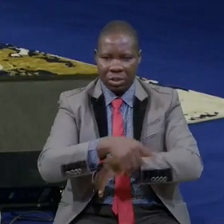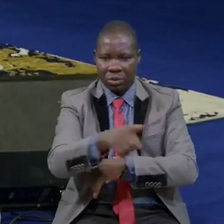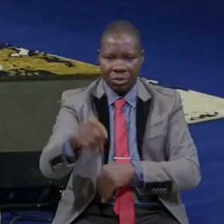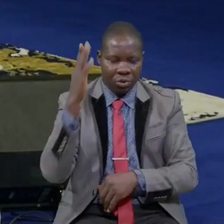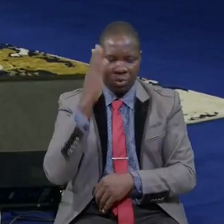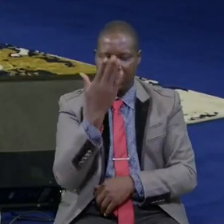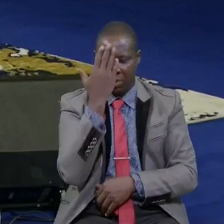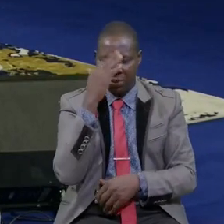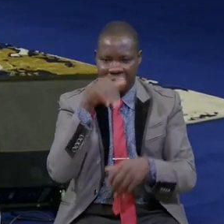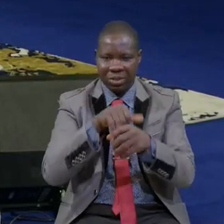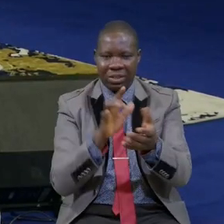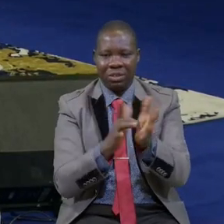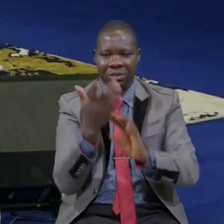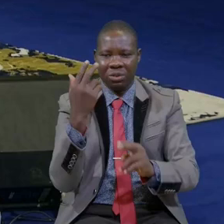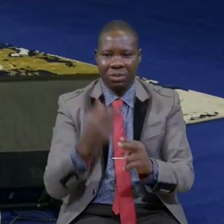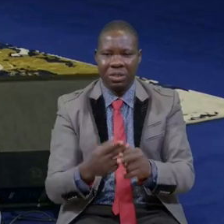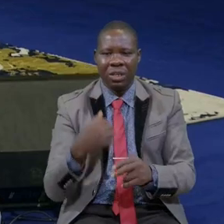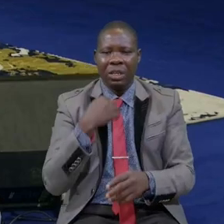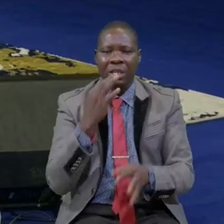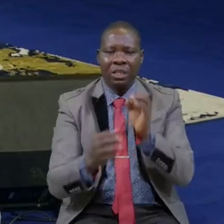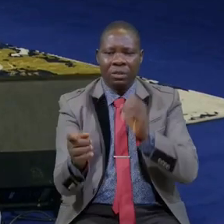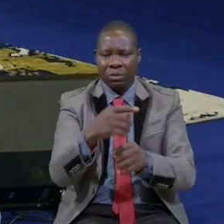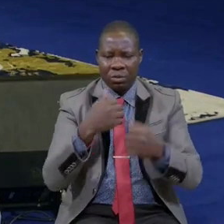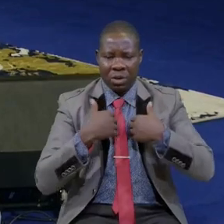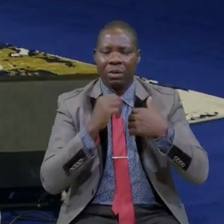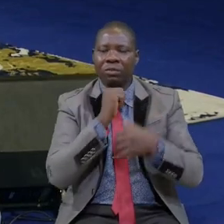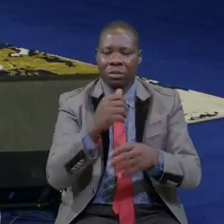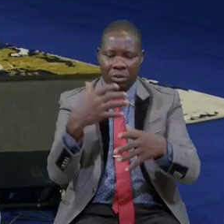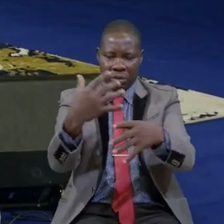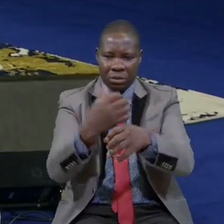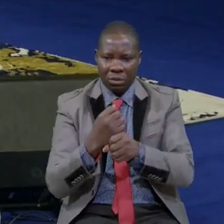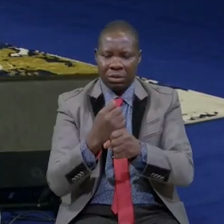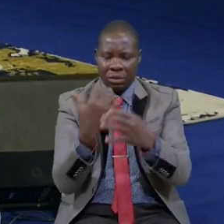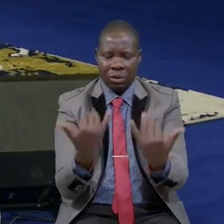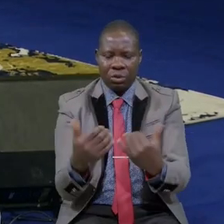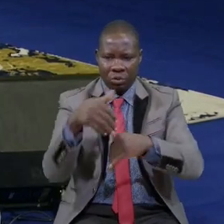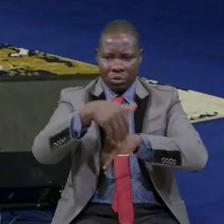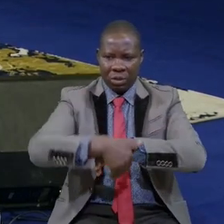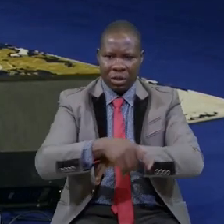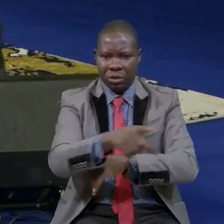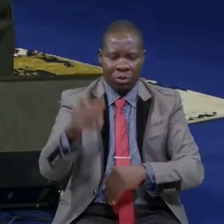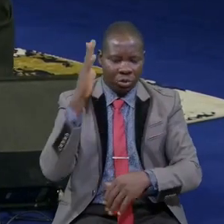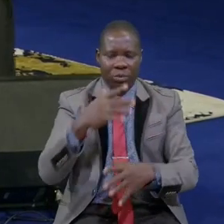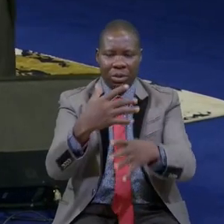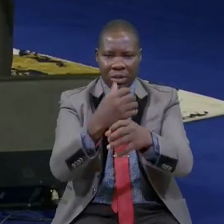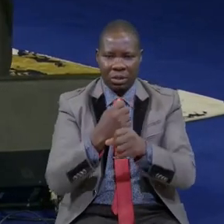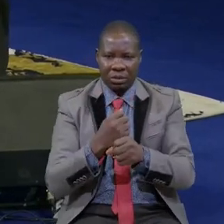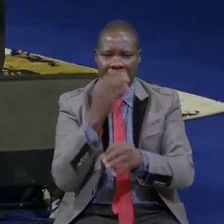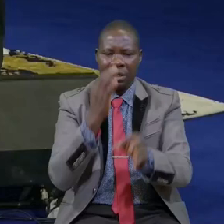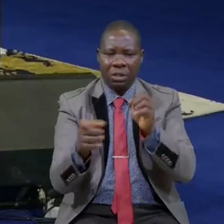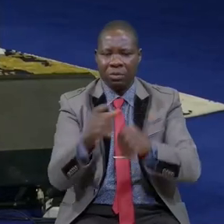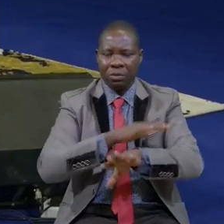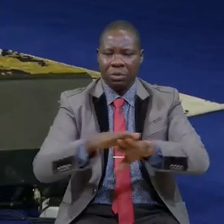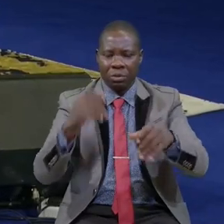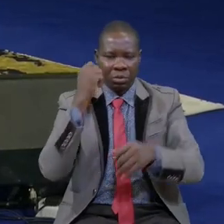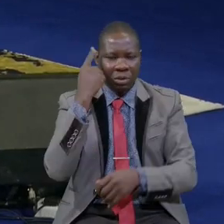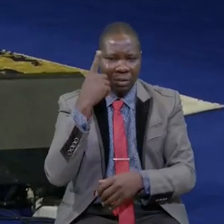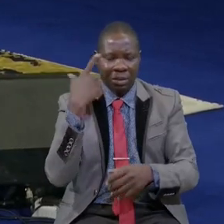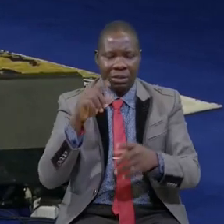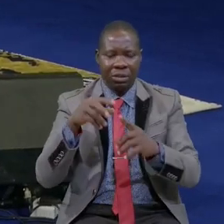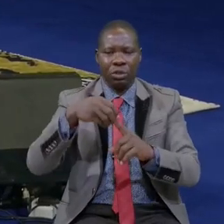sauras. Si tu n'as pas encore réussi ce soir, tu recevras. Si tu n'as pas encore compris